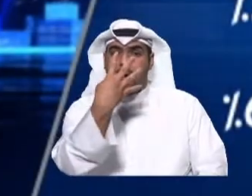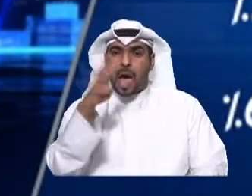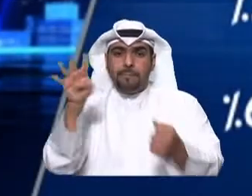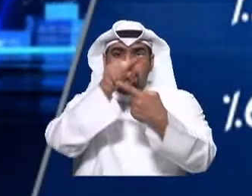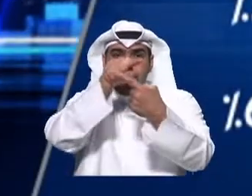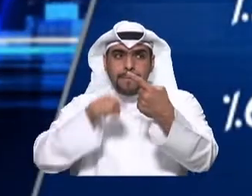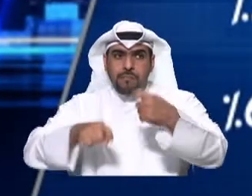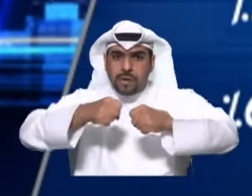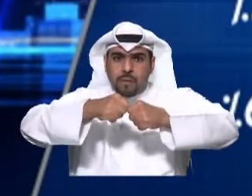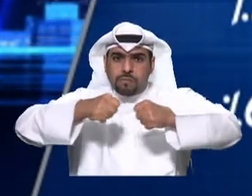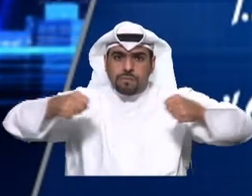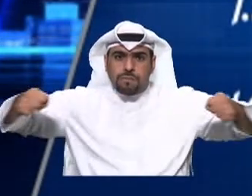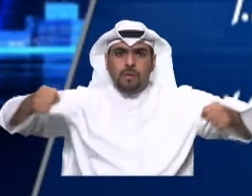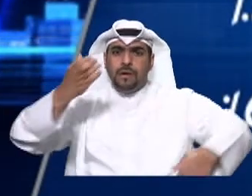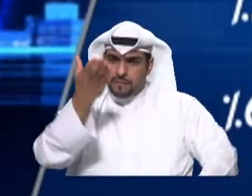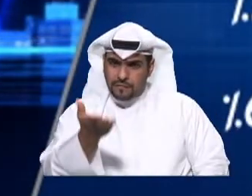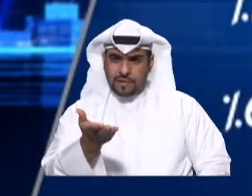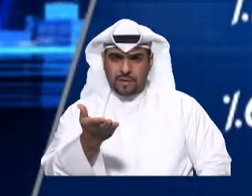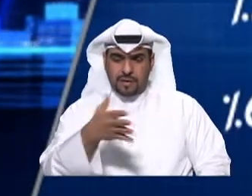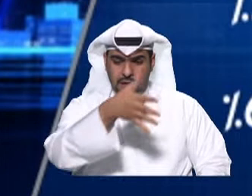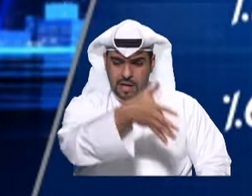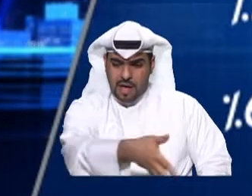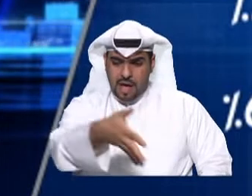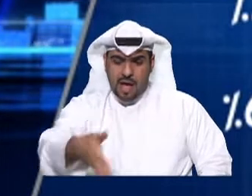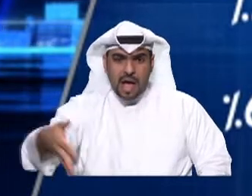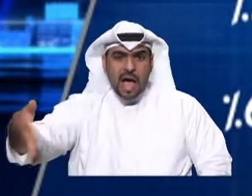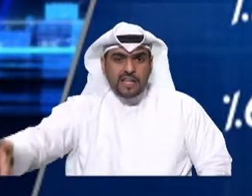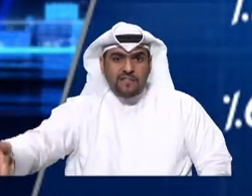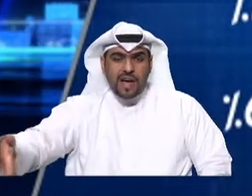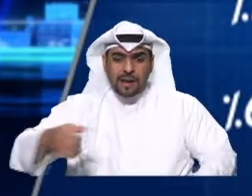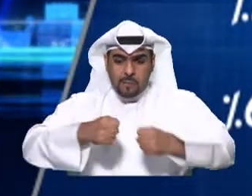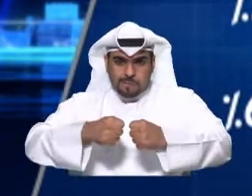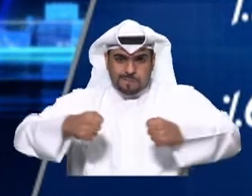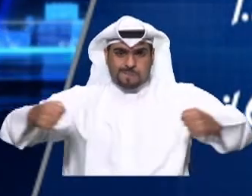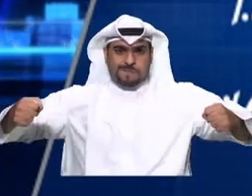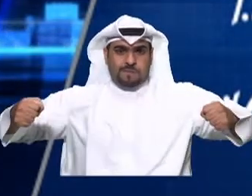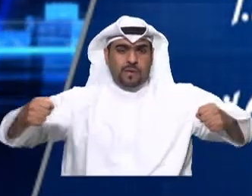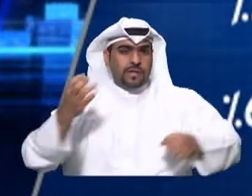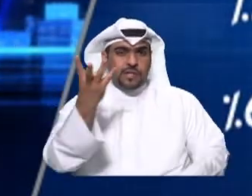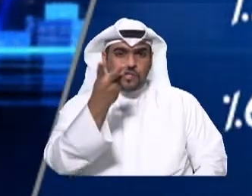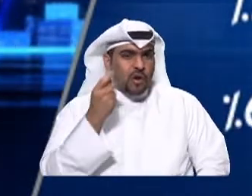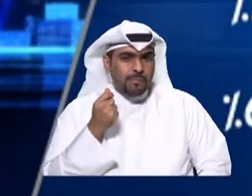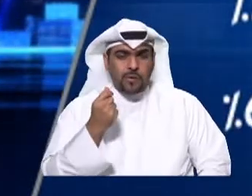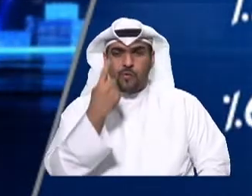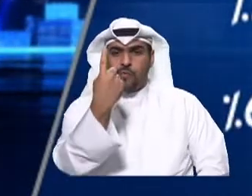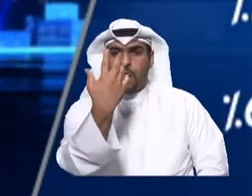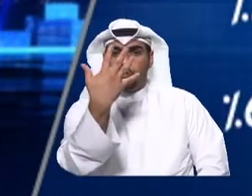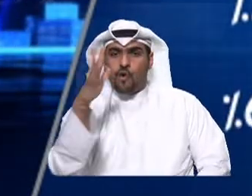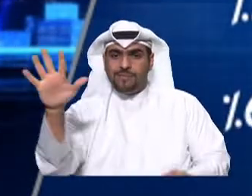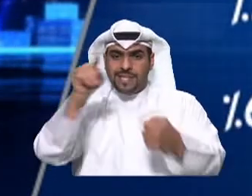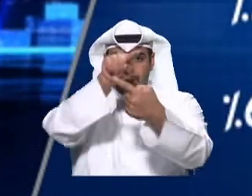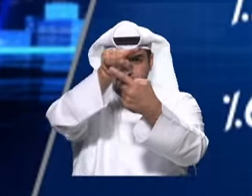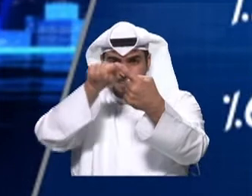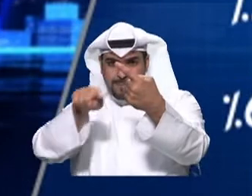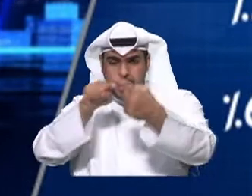زيادة الوزن بالنسبة للأطفال تفوق 51%، هذه زيادة وزن، ونسبة السمنة